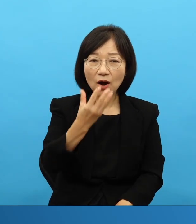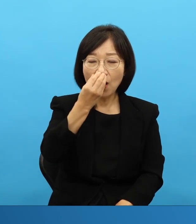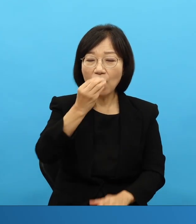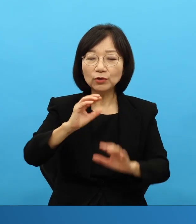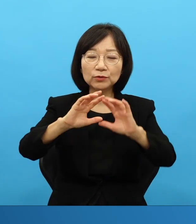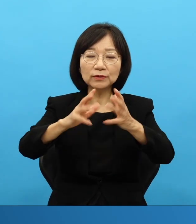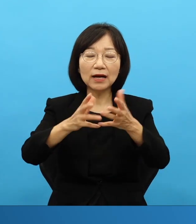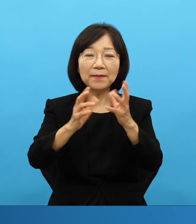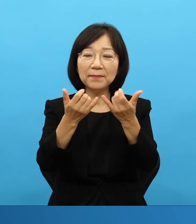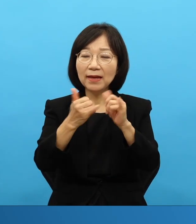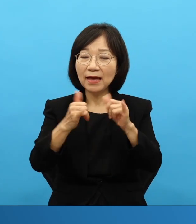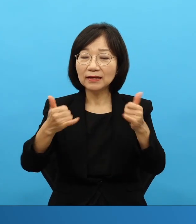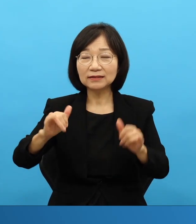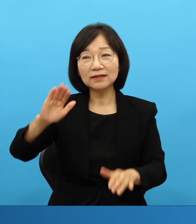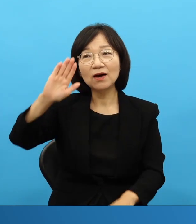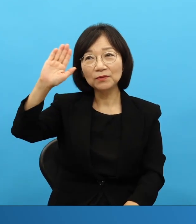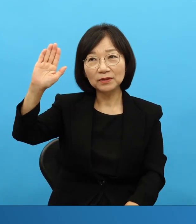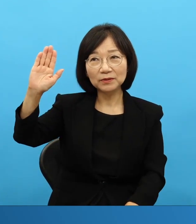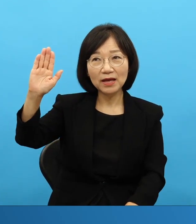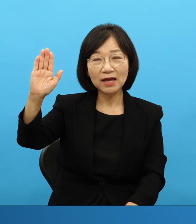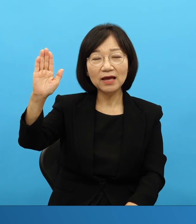together.